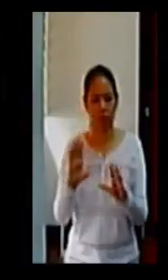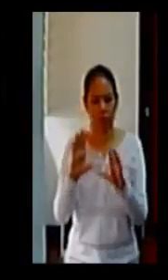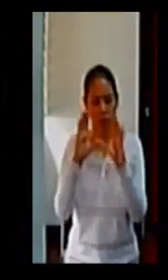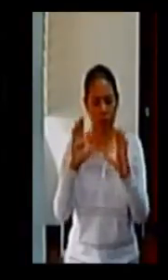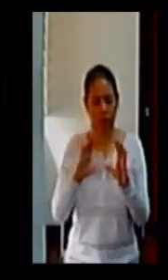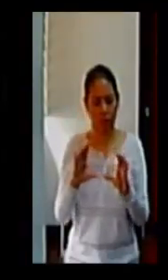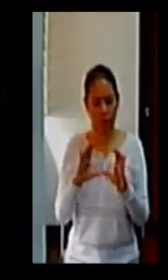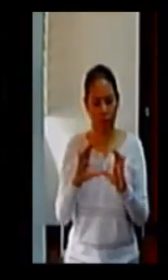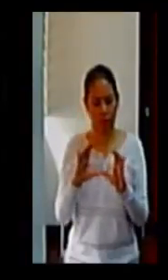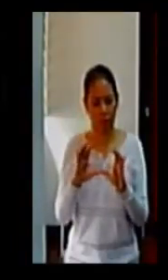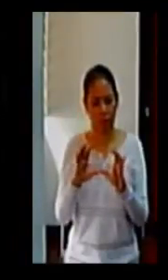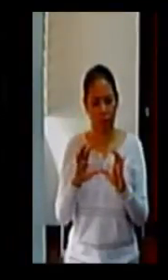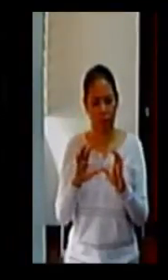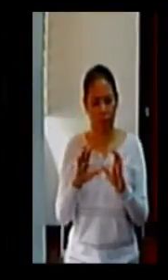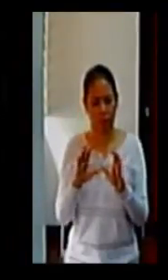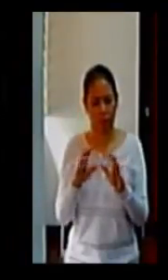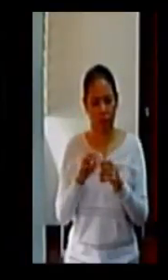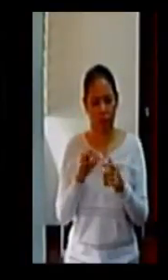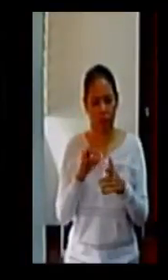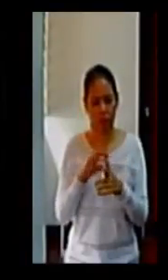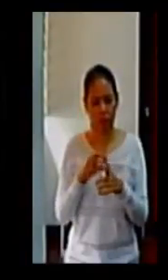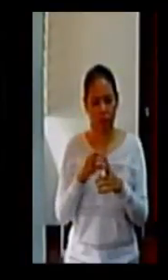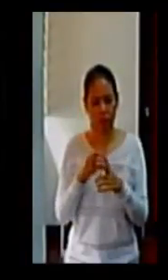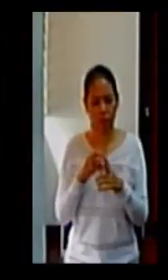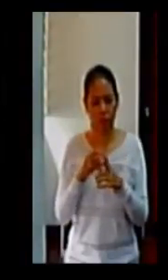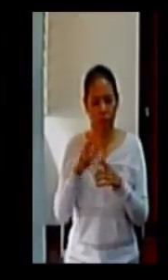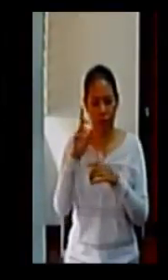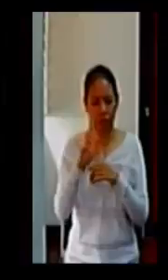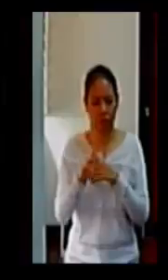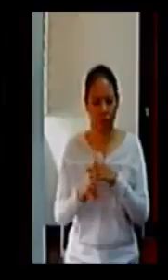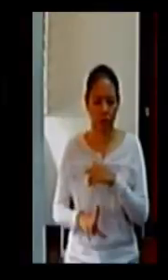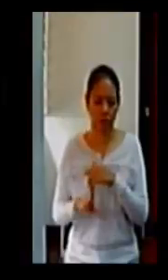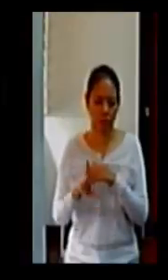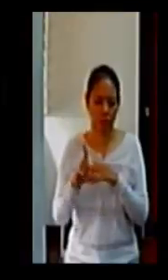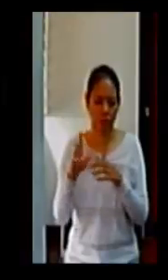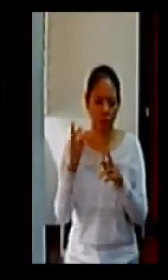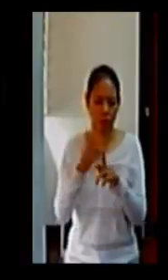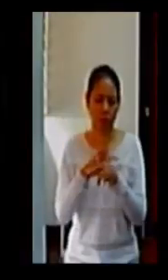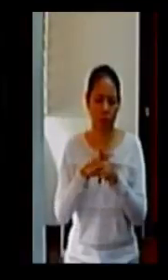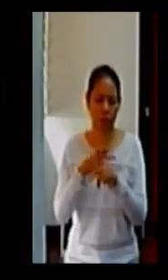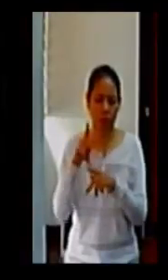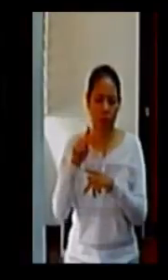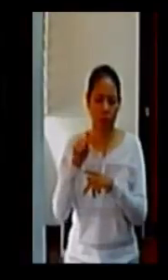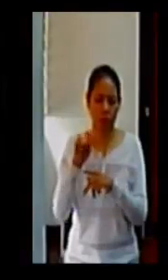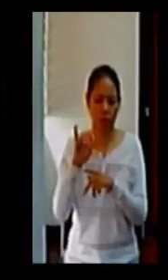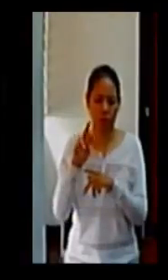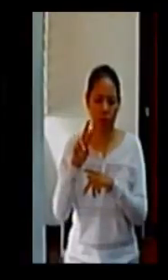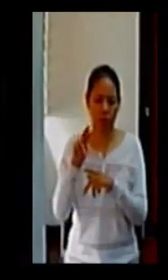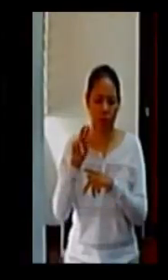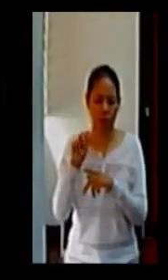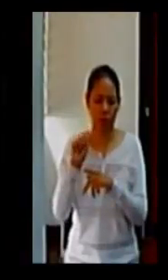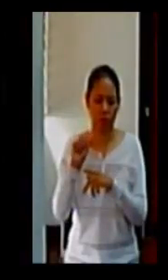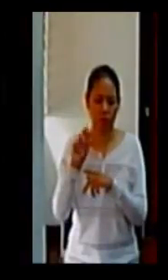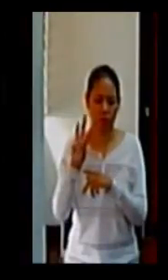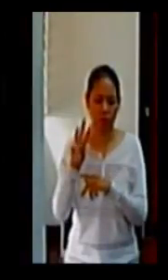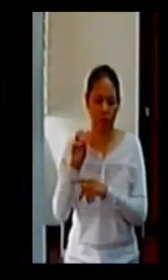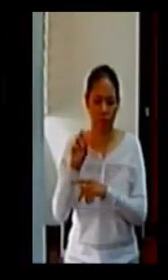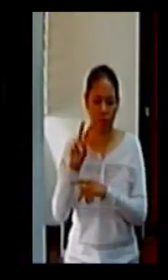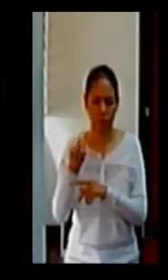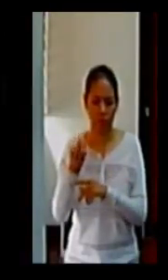bumaba ba yung production talaga nung tinawon kaya kayo nag-angkat ng ibang